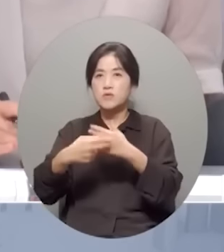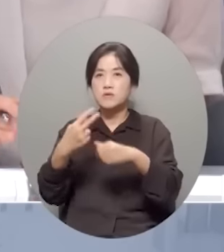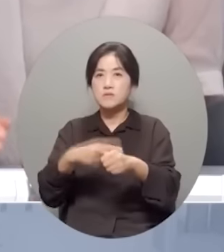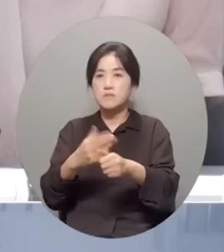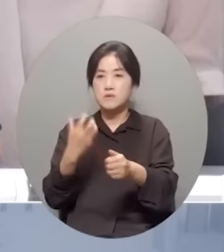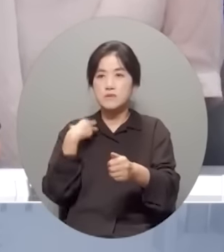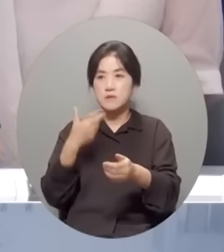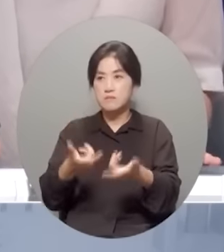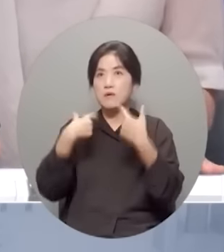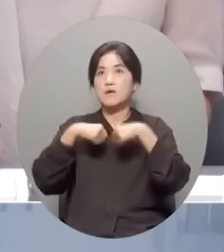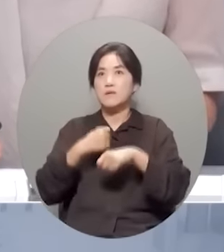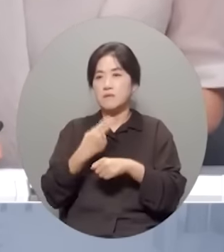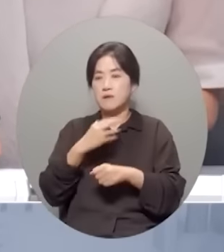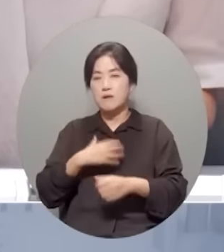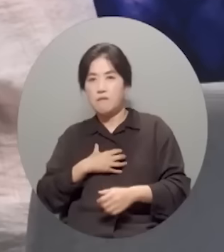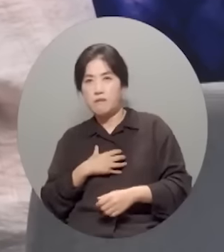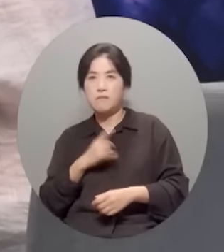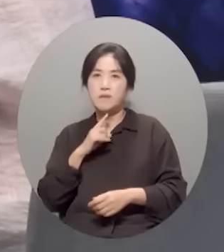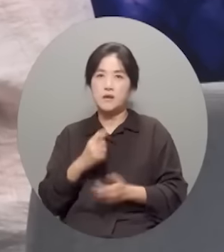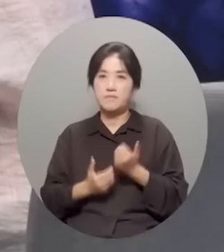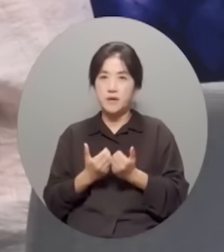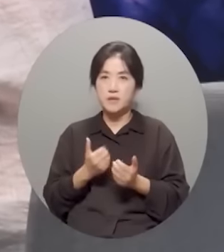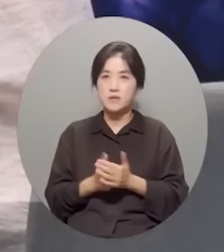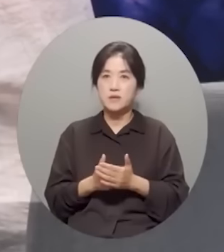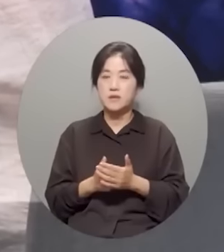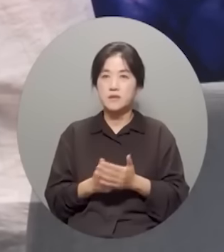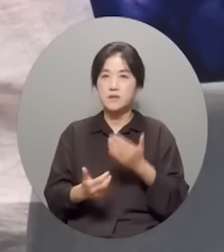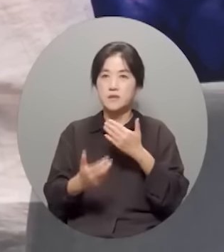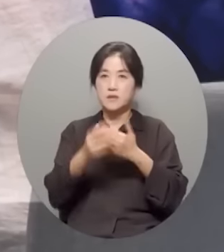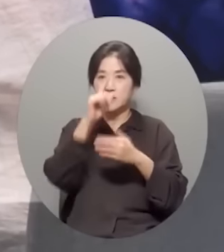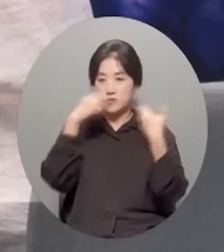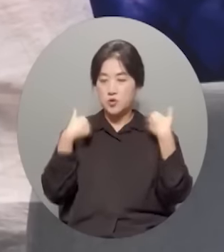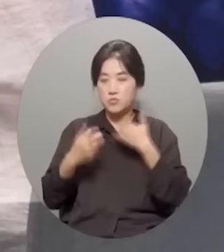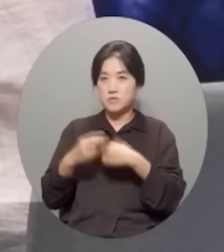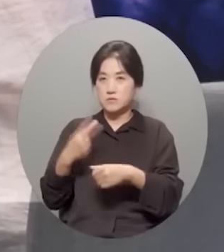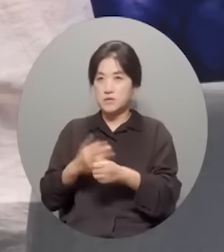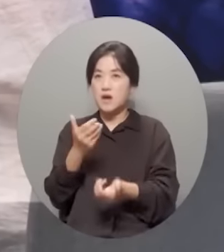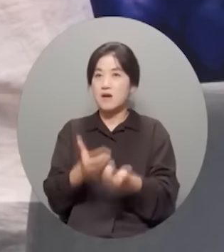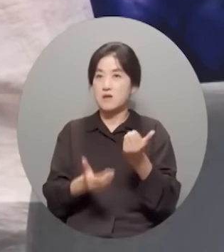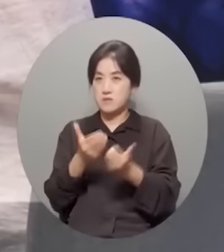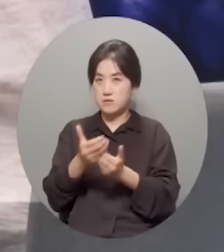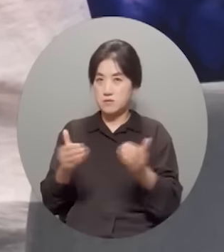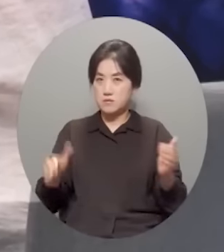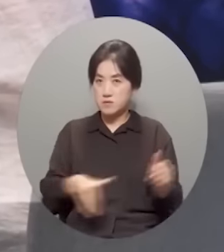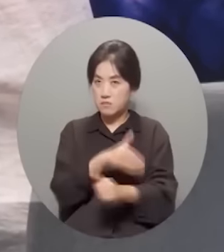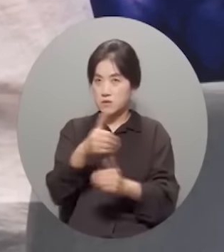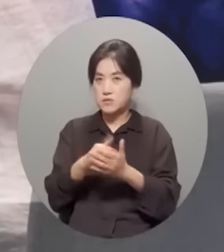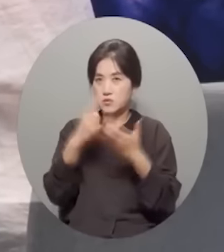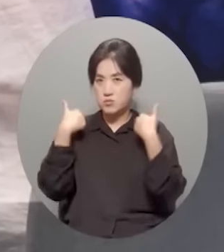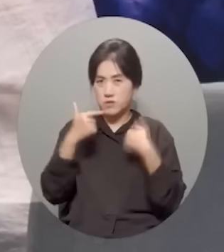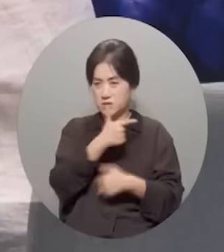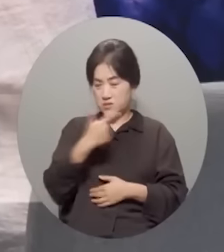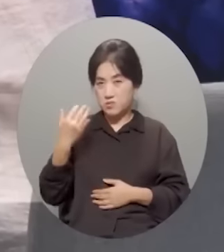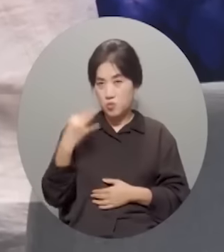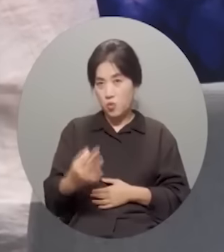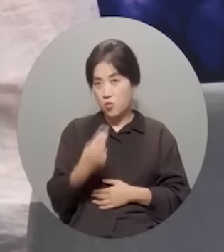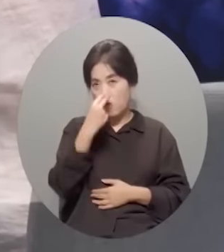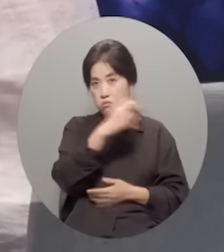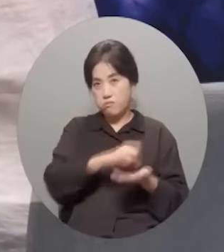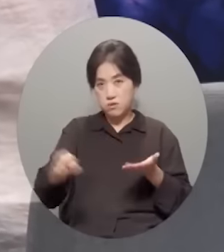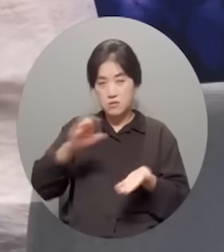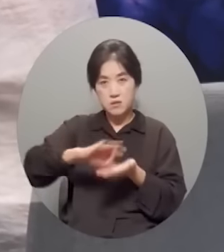있다고 반발하고 있습니다 그런데 또 이 의정 갈등 국면에서 정부가 막대한 건강보험 재정을 털어 쓰고